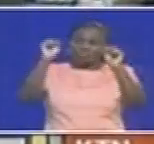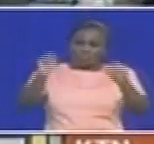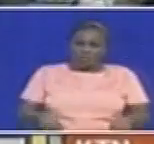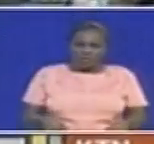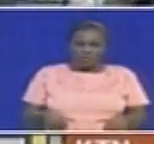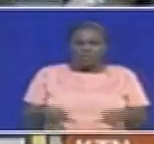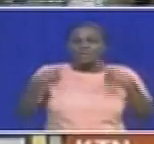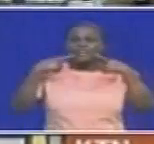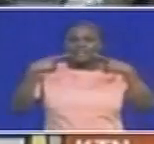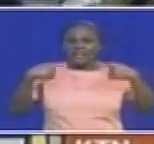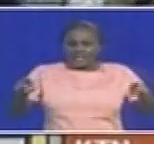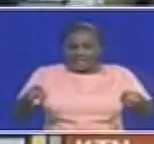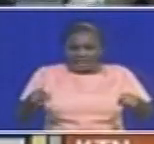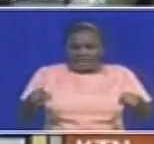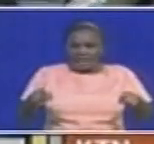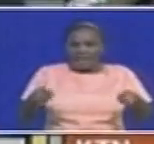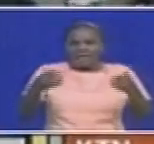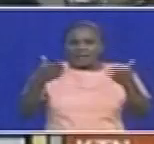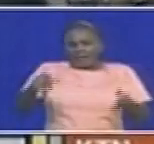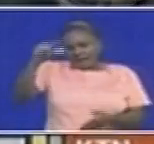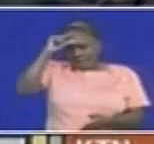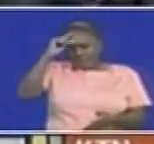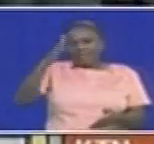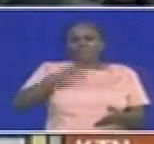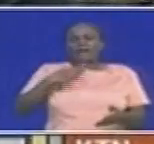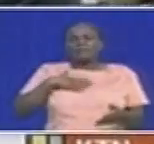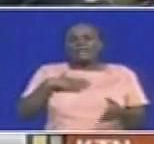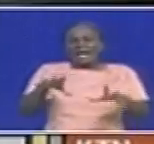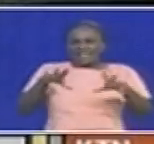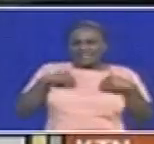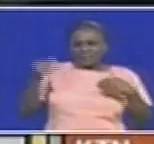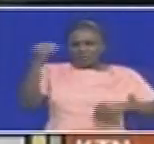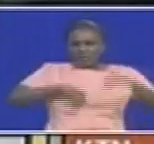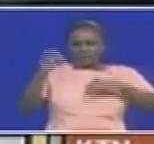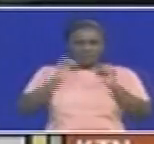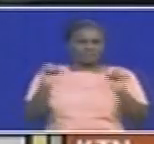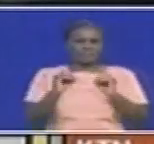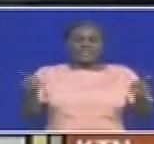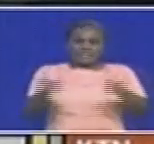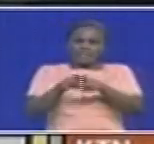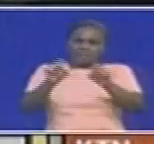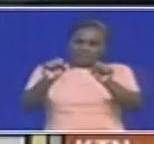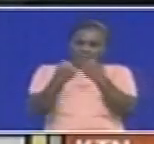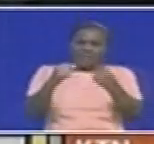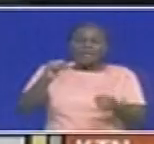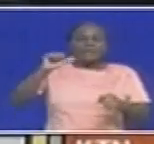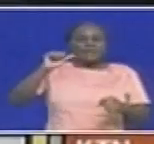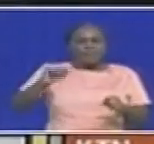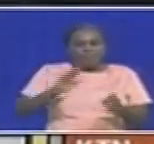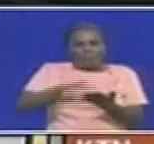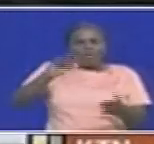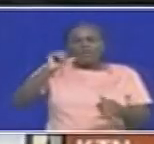me be clear on this matter. That my government simply will not tolerate corruption. Huku haya yakijiri, taarifa zaidi zinaarifu kuwa